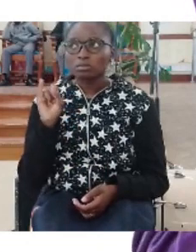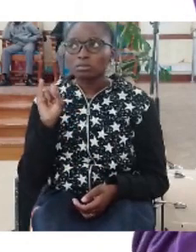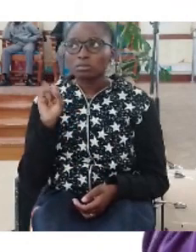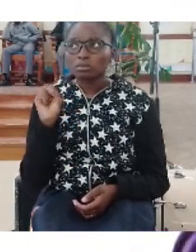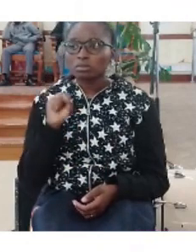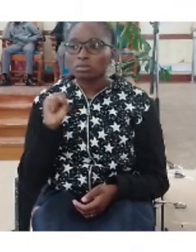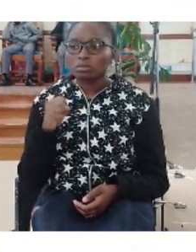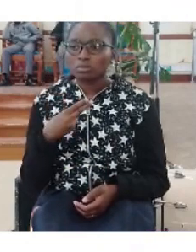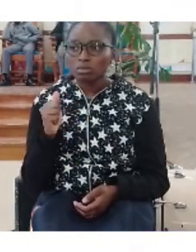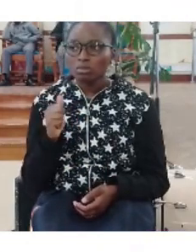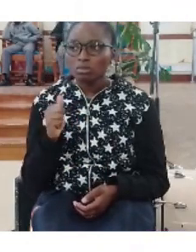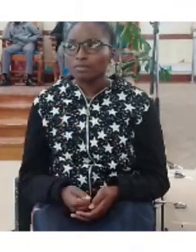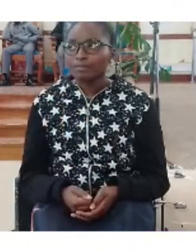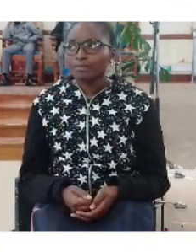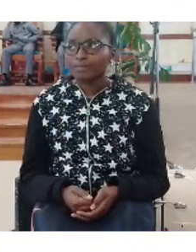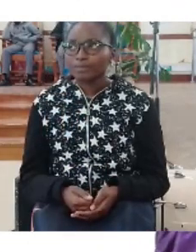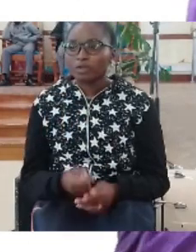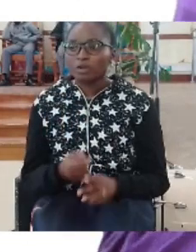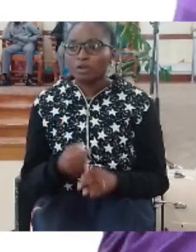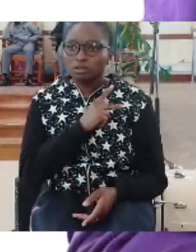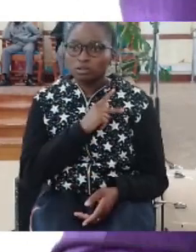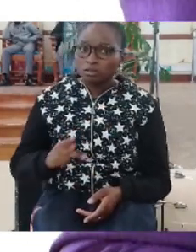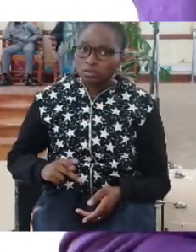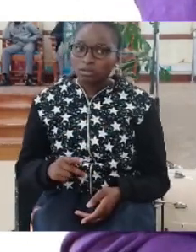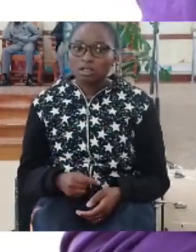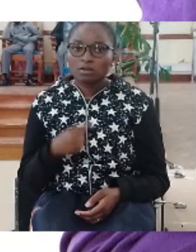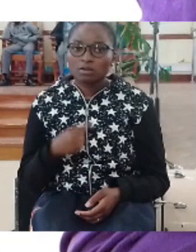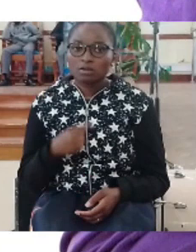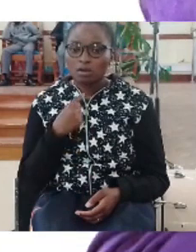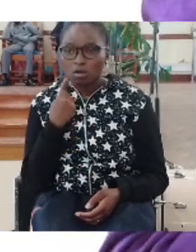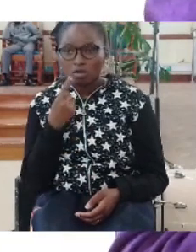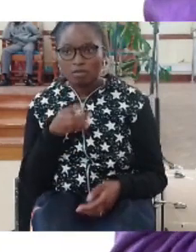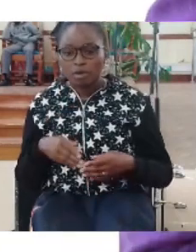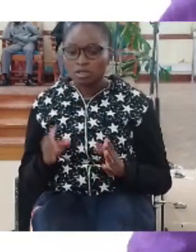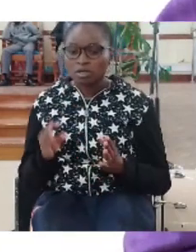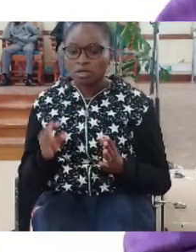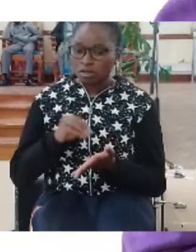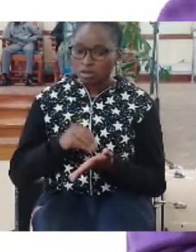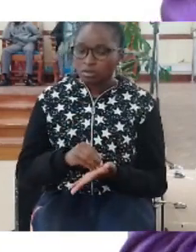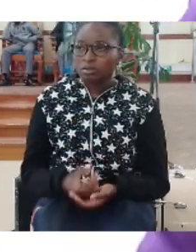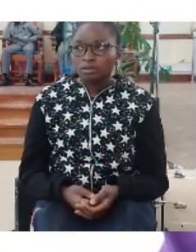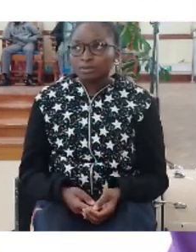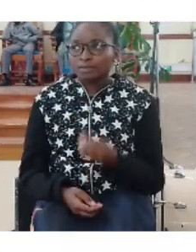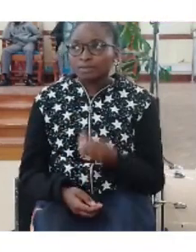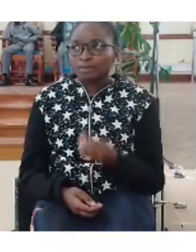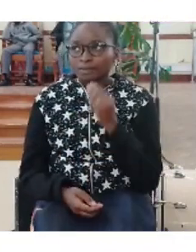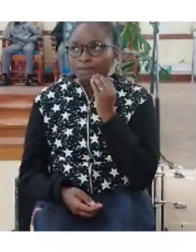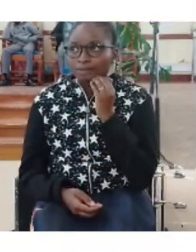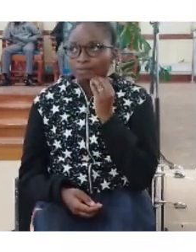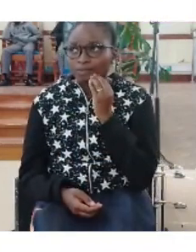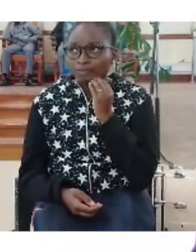kayathiri kuri muthamaki na muthamaki agatwika wa kuhonoka. Undu ucio ni watumire muthamaki Beni